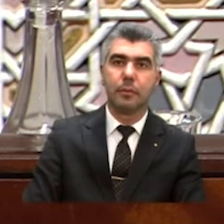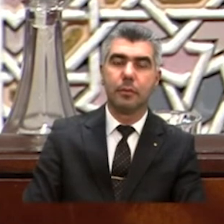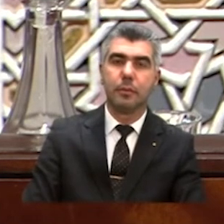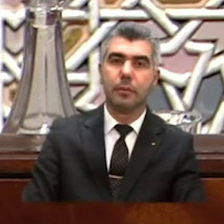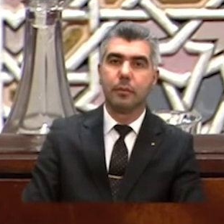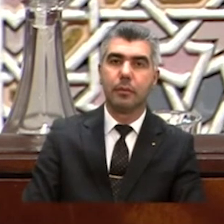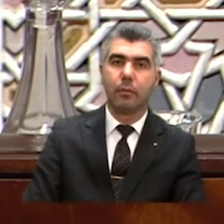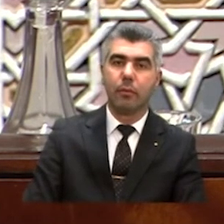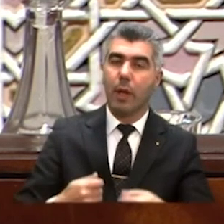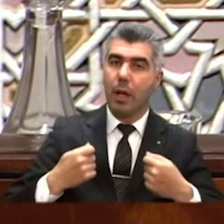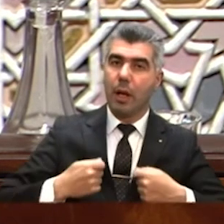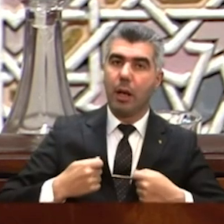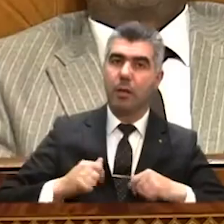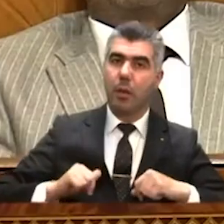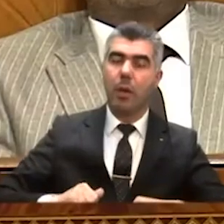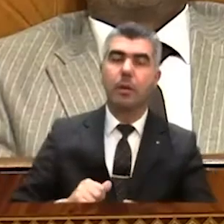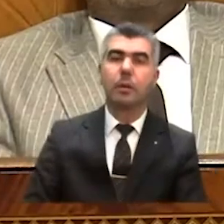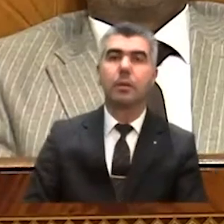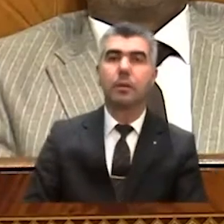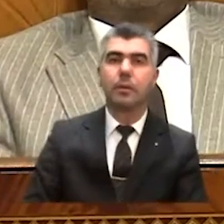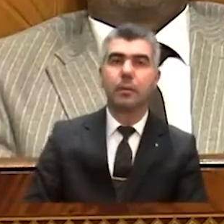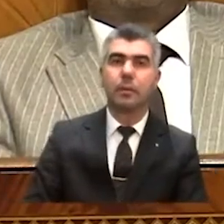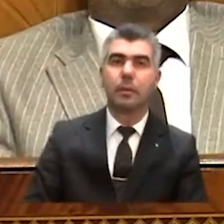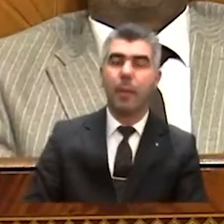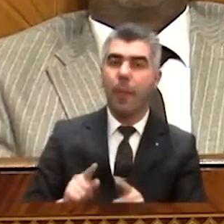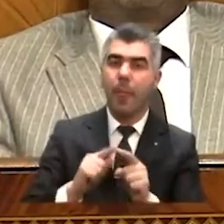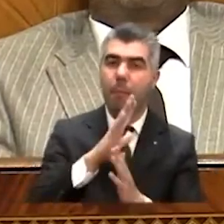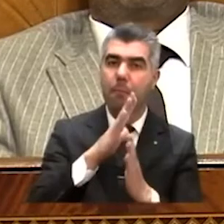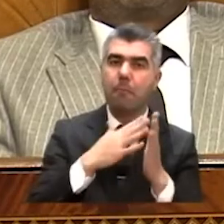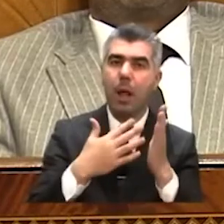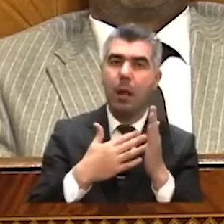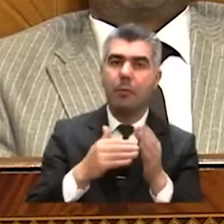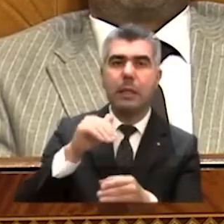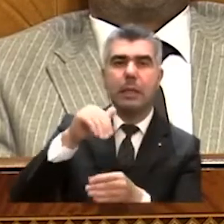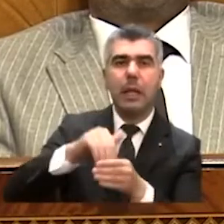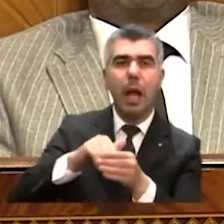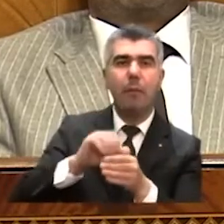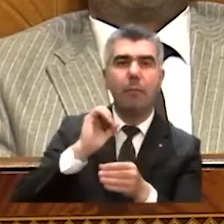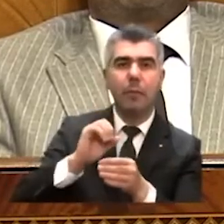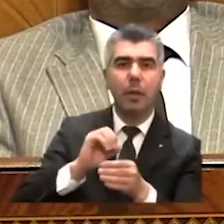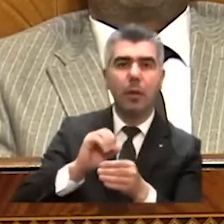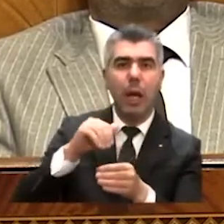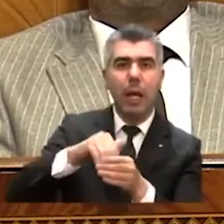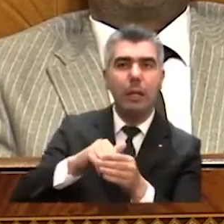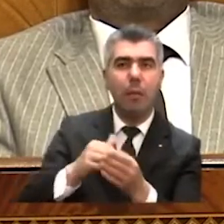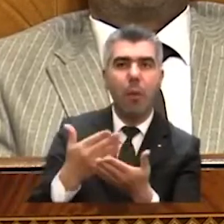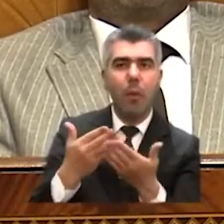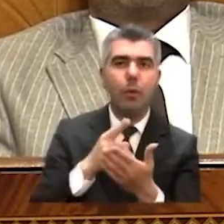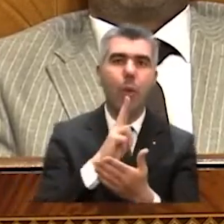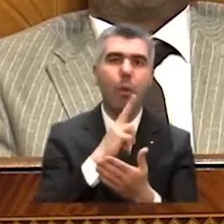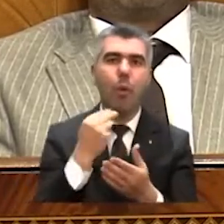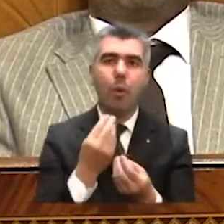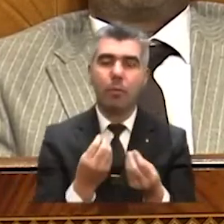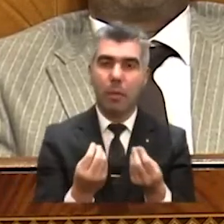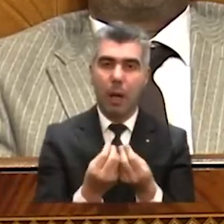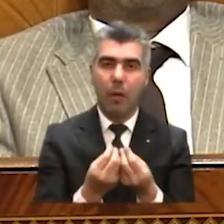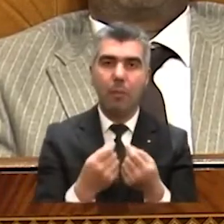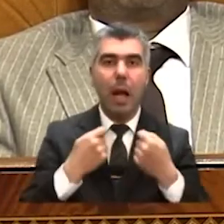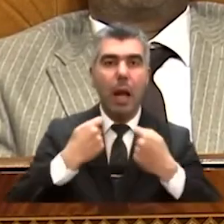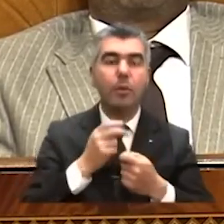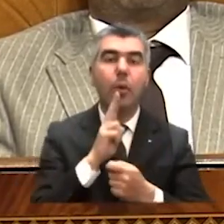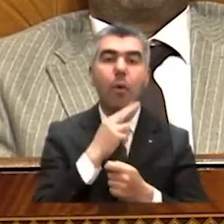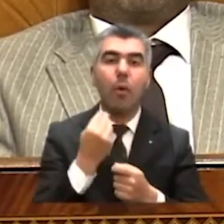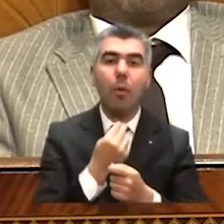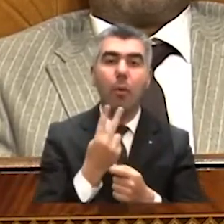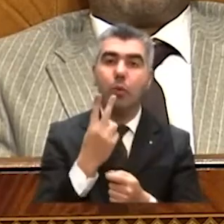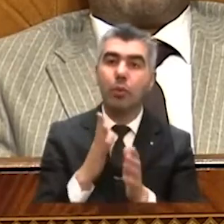سيد الرئيس، سيد الوزير، البرامج الانتخابية اللي جابت الأحزاب ديال الحكومة، سيد رئيس الحكومة قالنا بلي